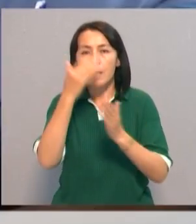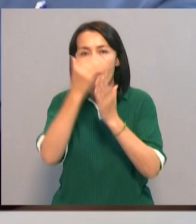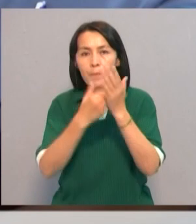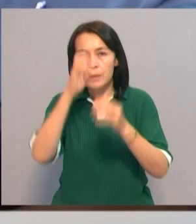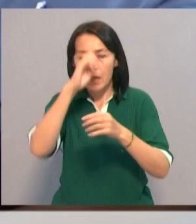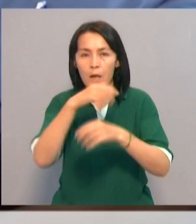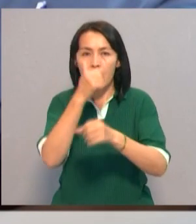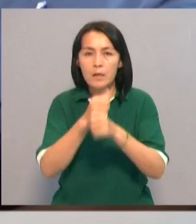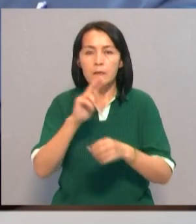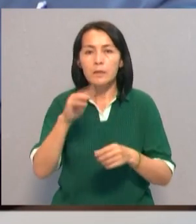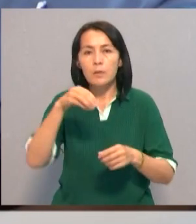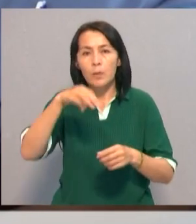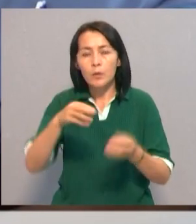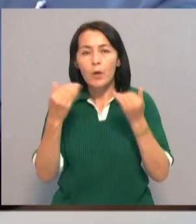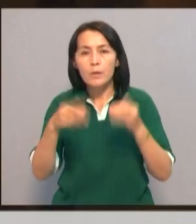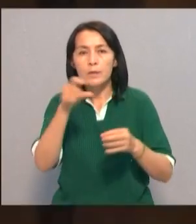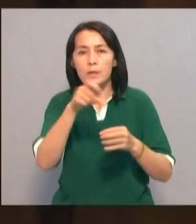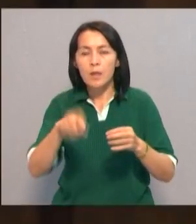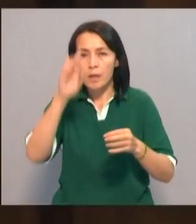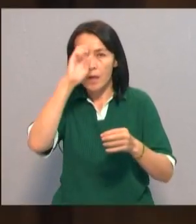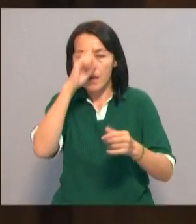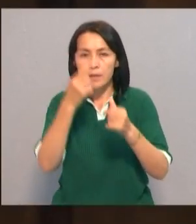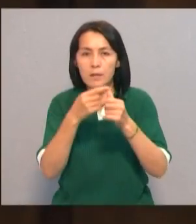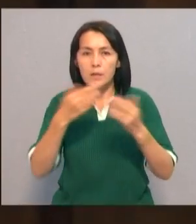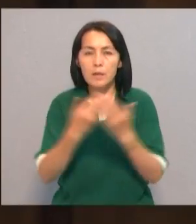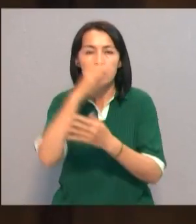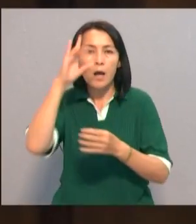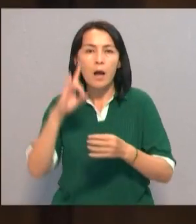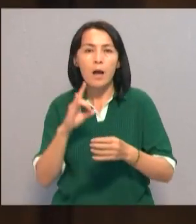главы государства Касым-Жомарт Токаева народу страны под названием «Жаңа